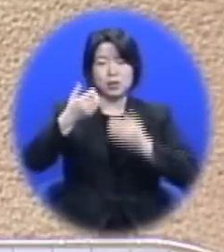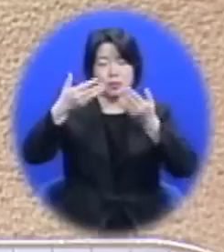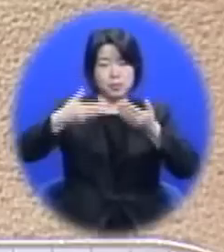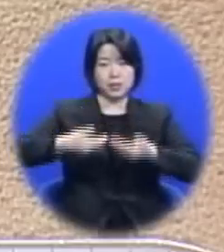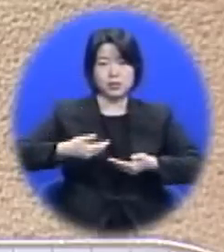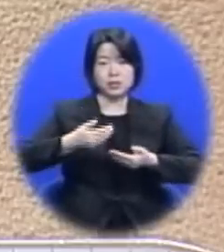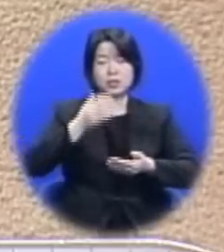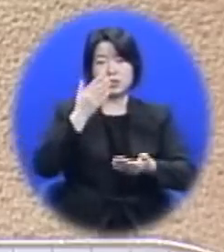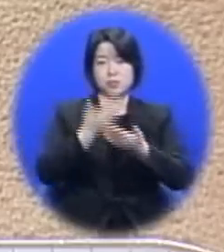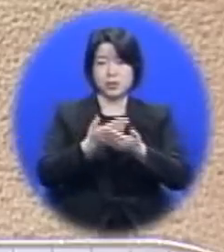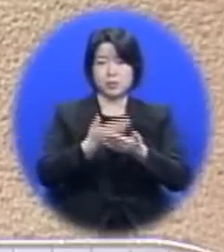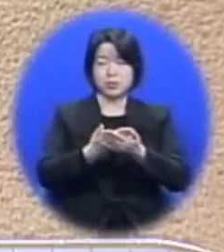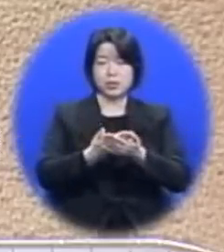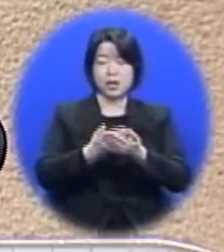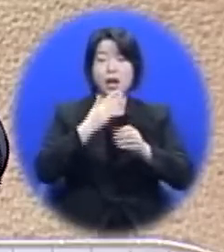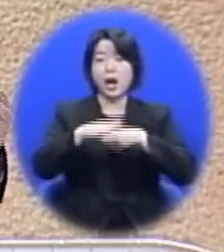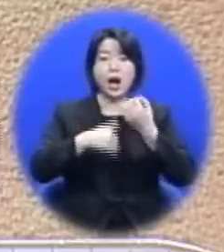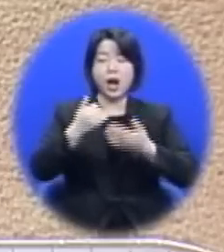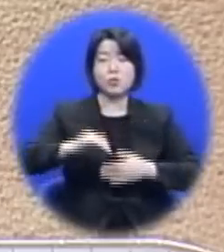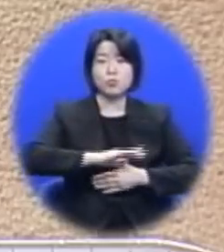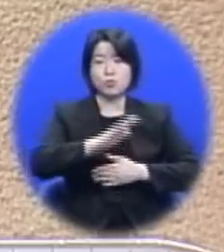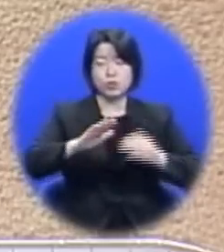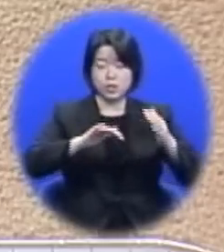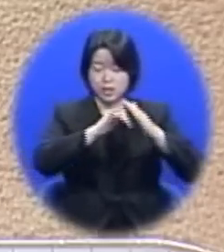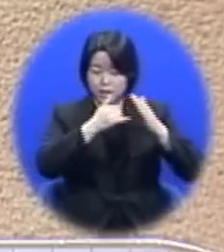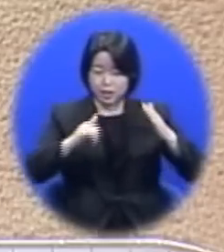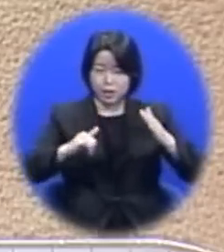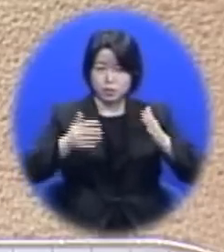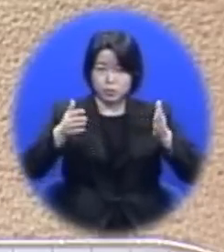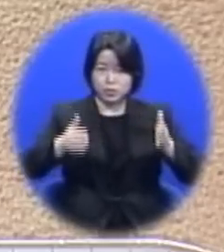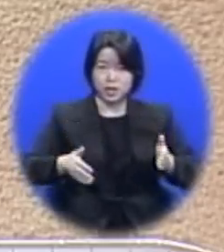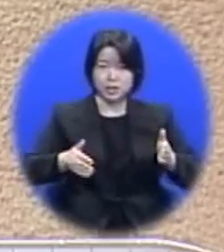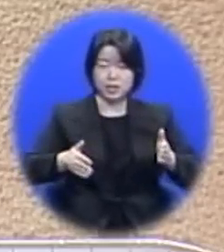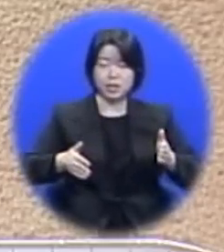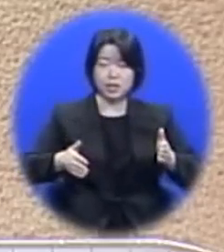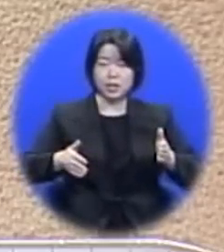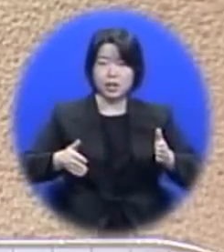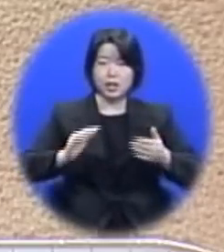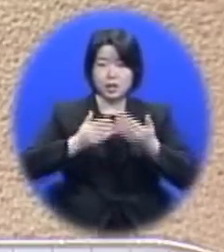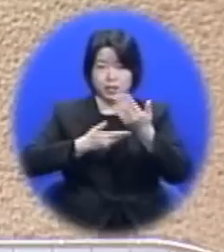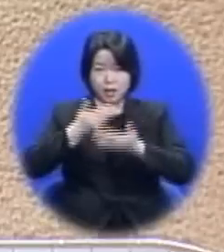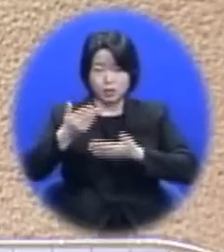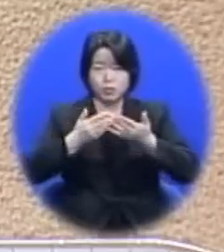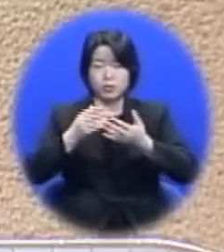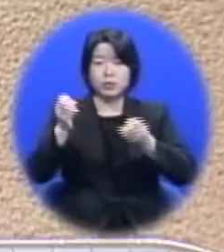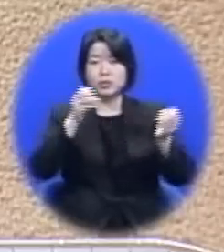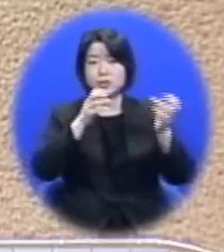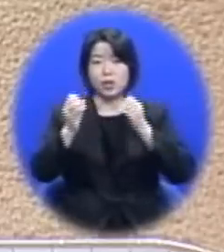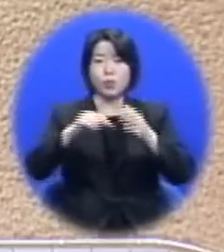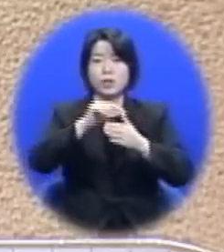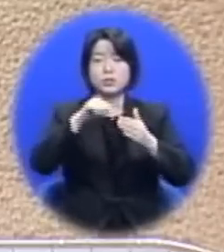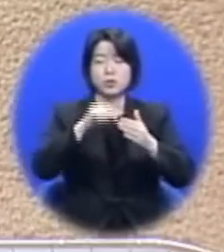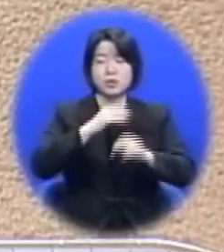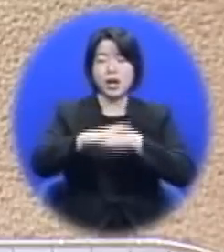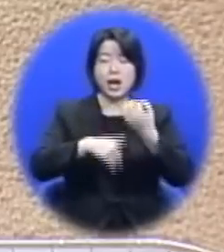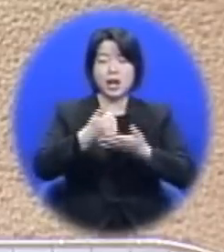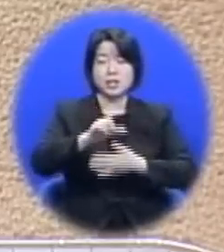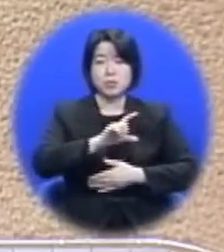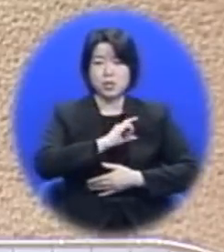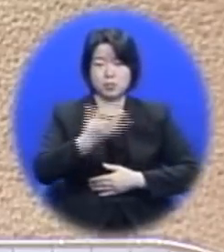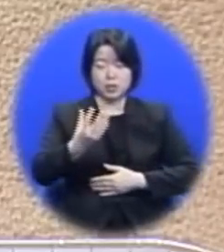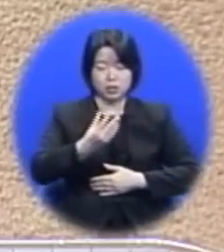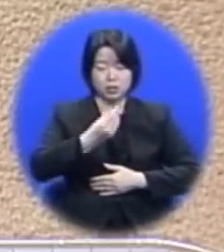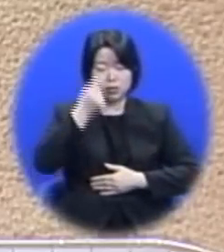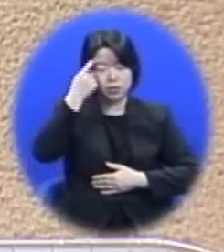원합니다. 하나님, 우리 가족들 사이에, 우리 가족들 사이에 나누는 대화 속에서 하나님의 이름이 거룩히